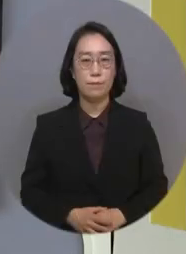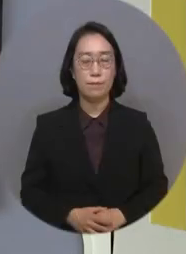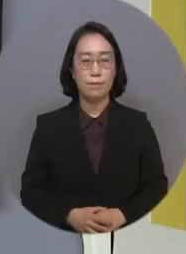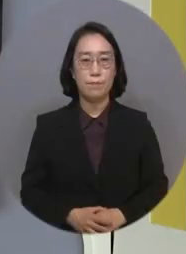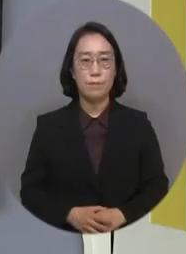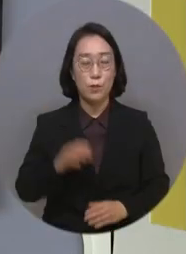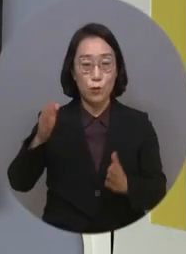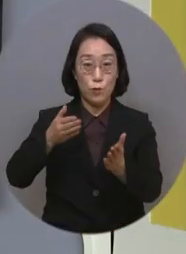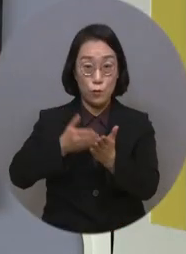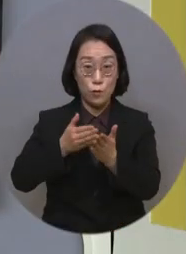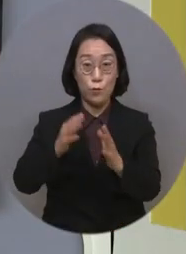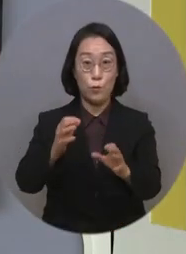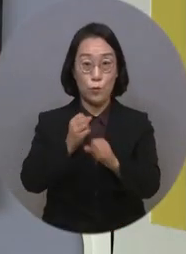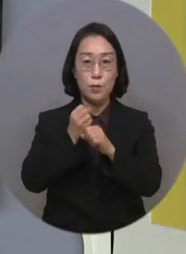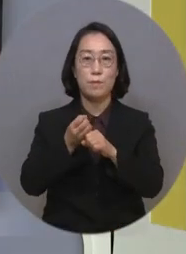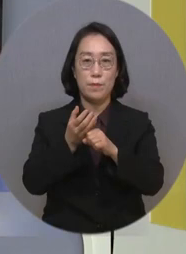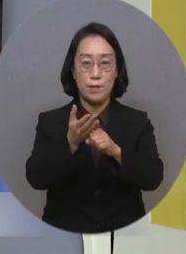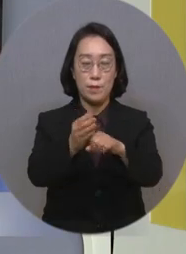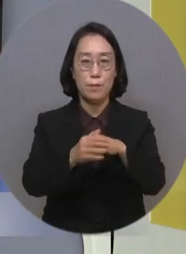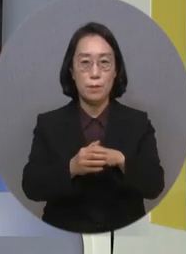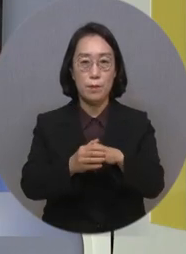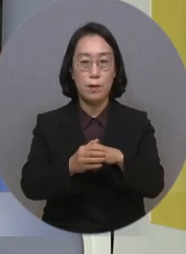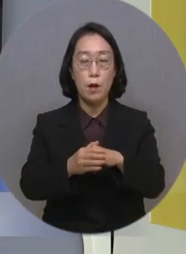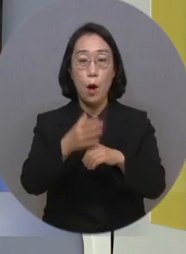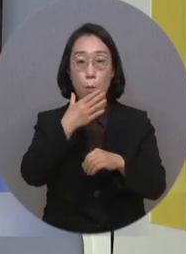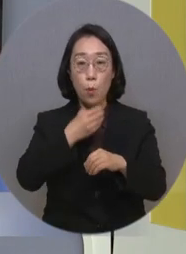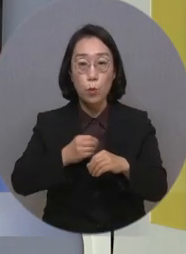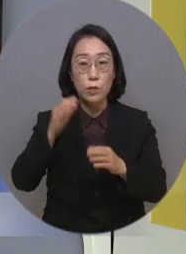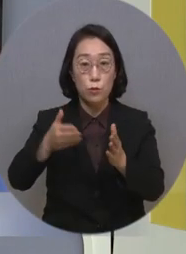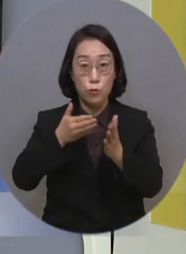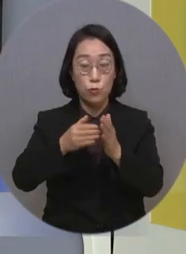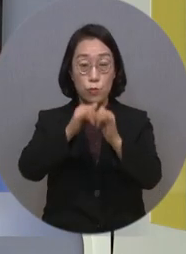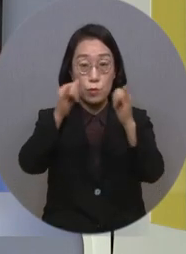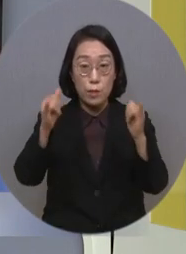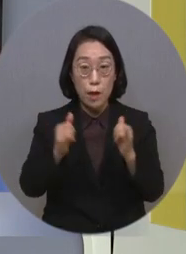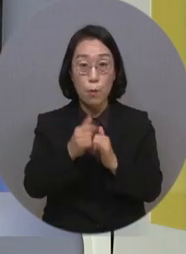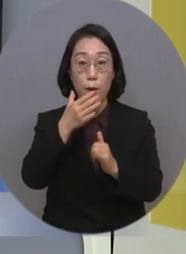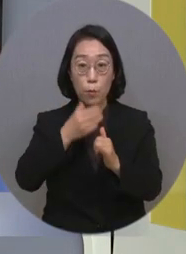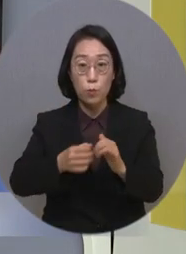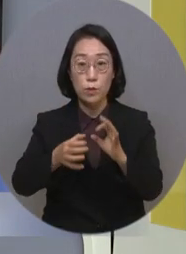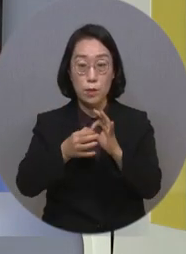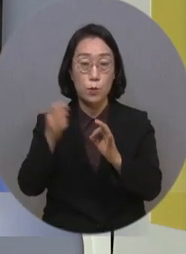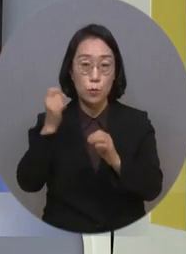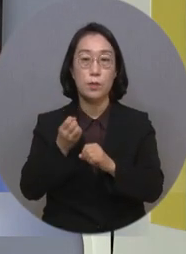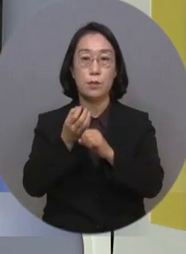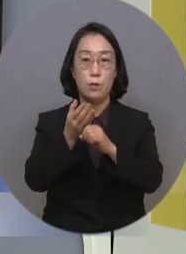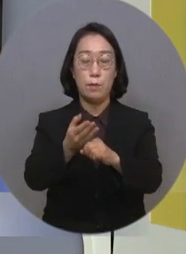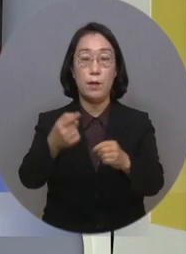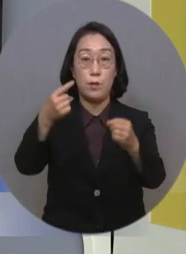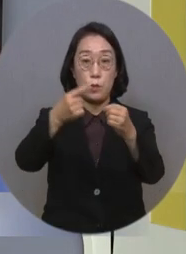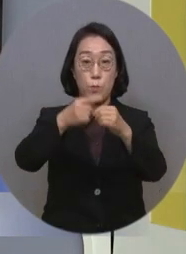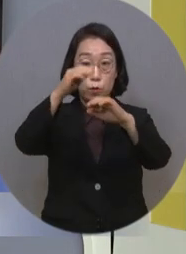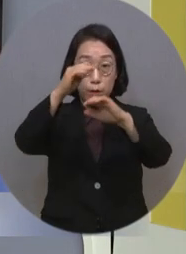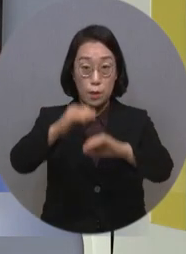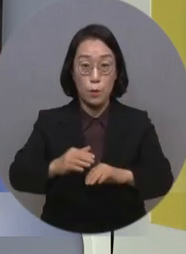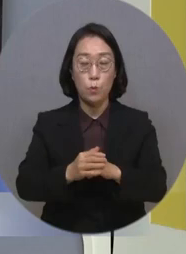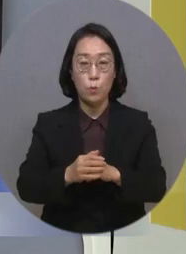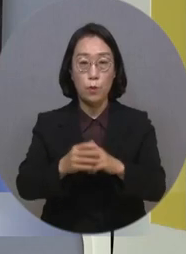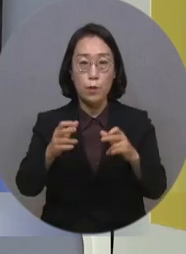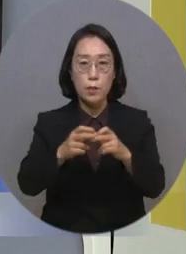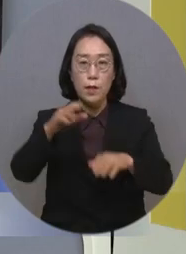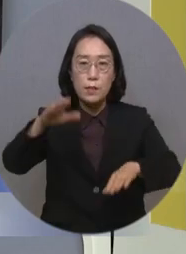웰페어 뉴스 브리핑 박정인입니다. 웰페어 뉴스와 함께 사회복지계 이슈를 만나봅니다. 첫 번째 기사입니다.